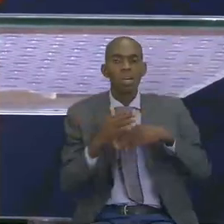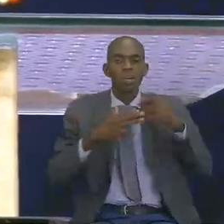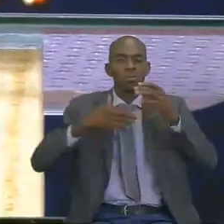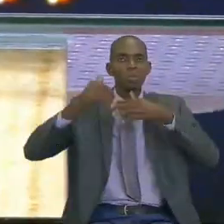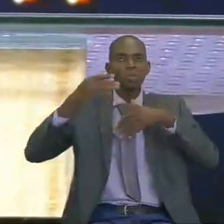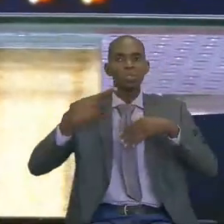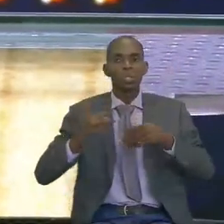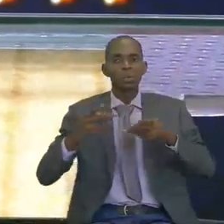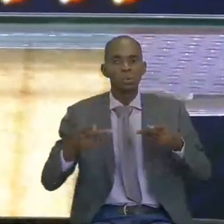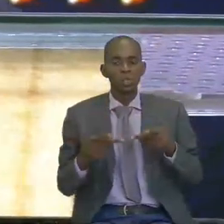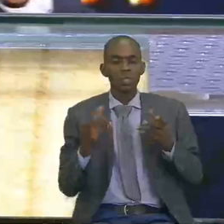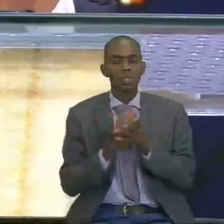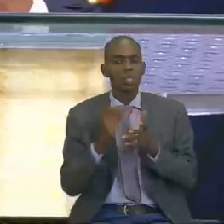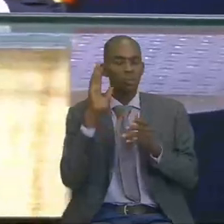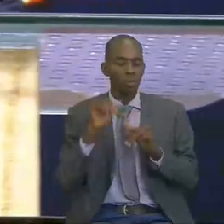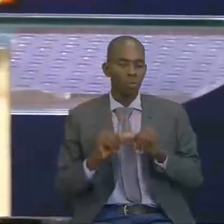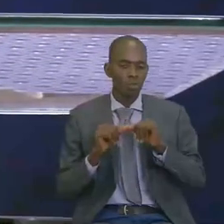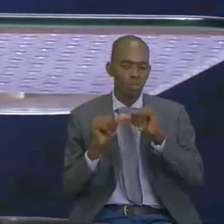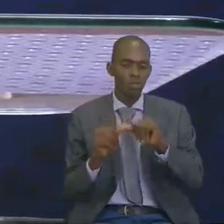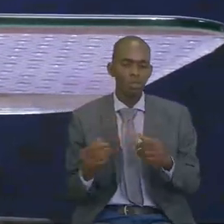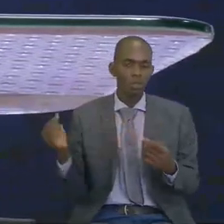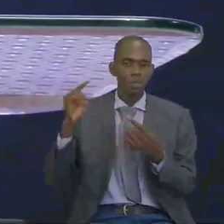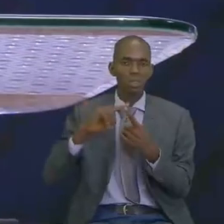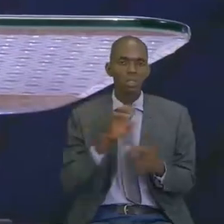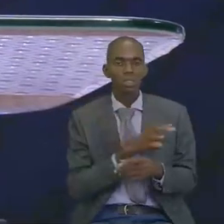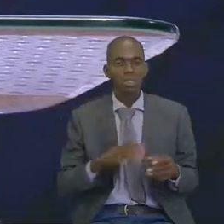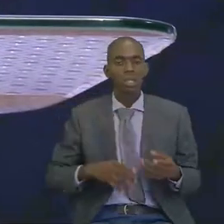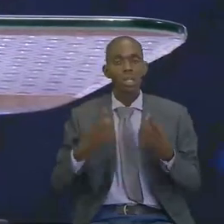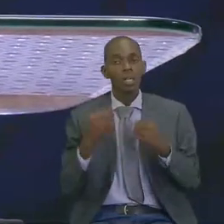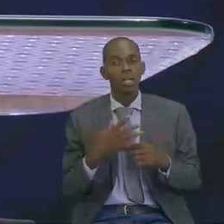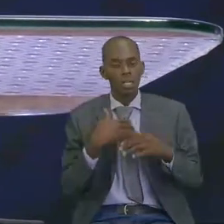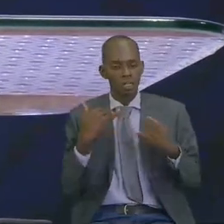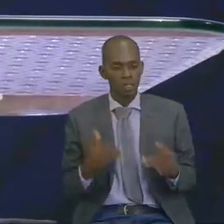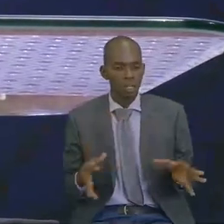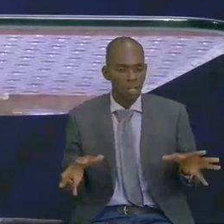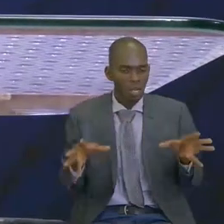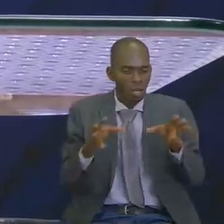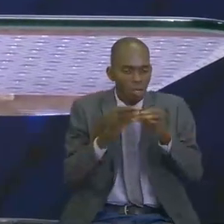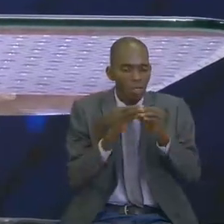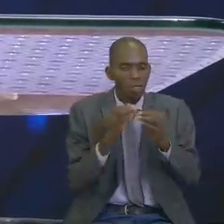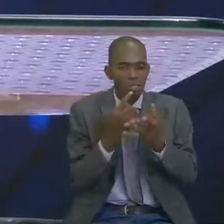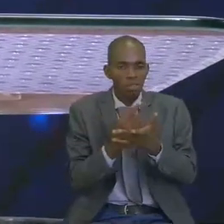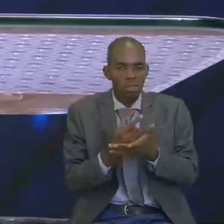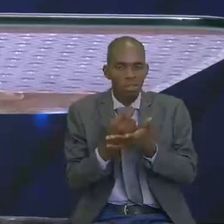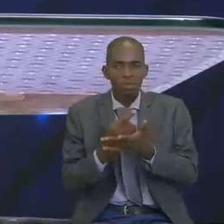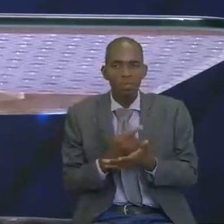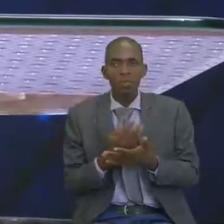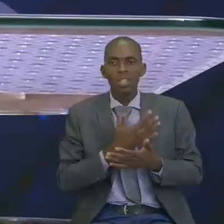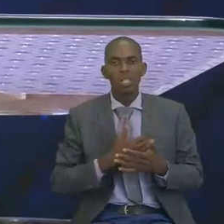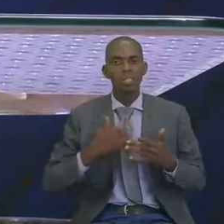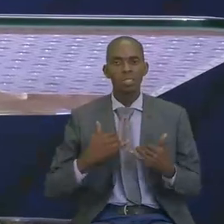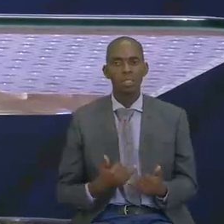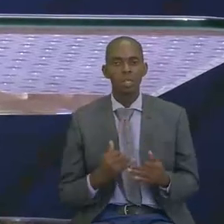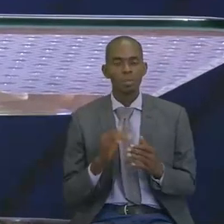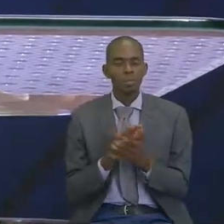qui seront jusqu'à ce que Christ vienne, furent brisés ensemble et devint comme la balle qui